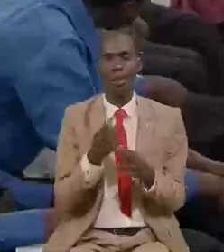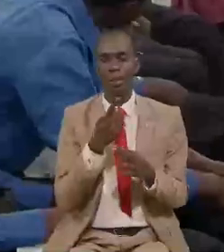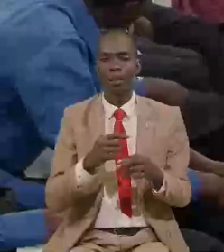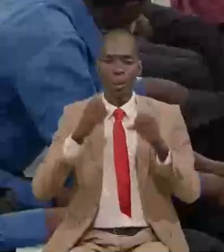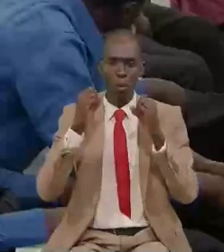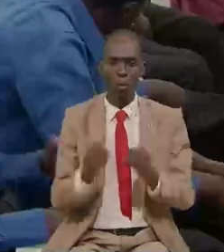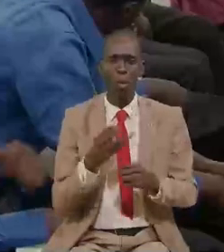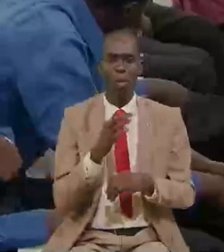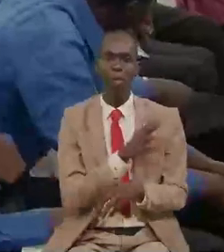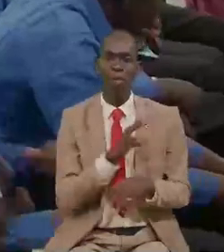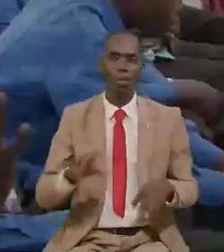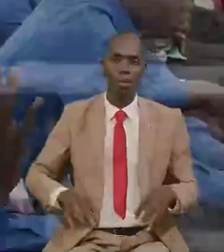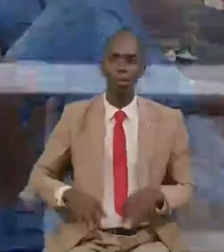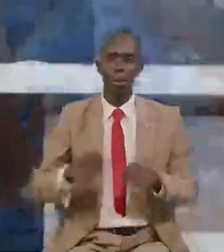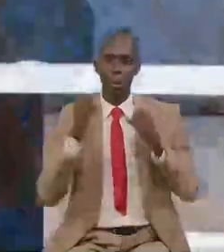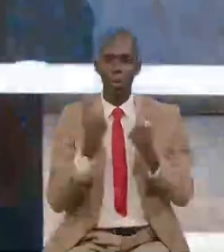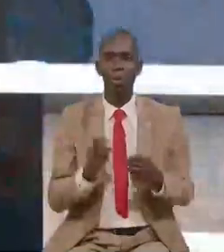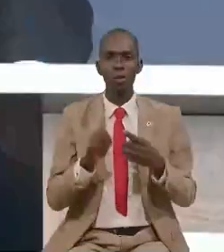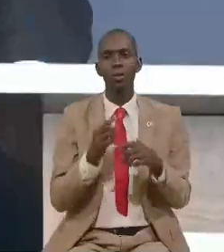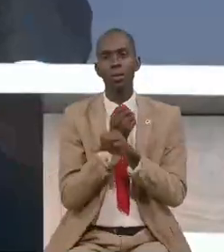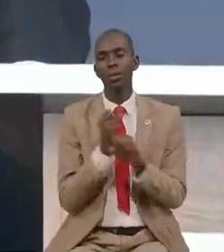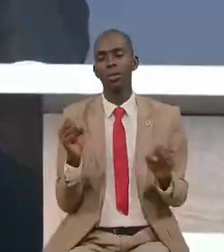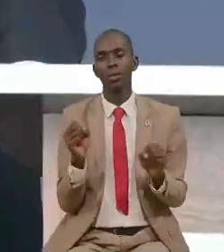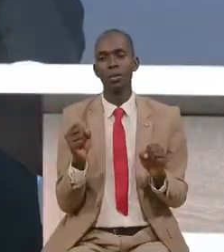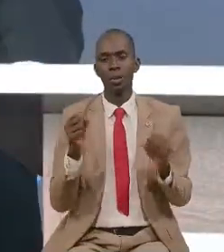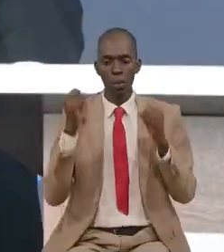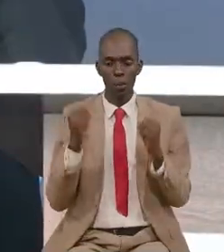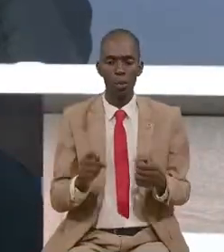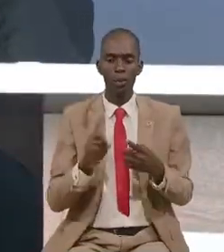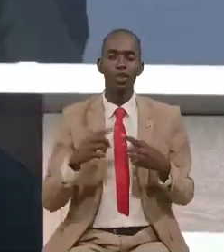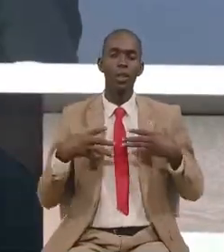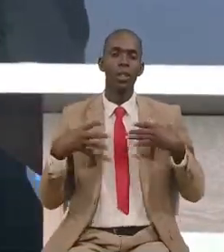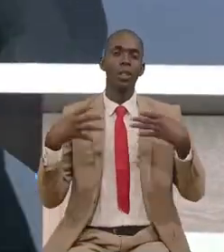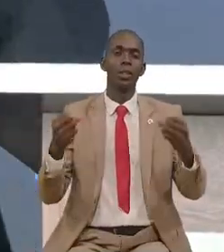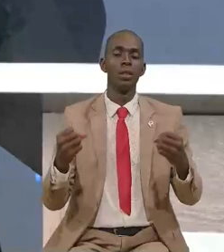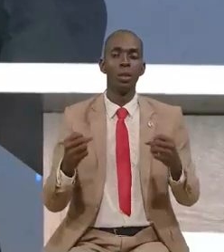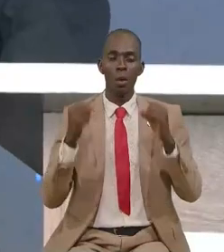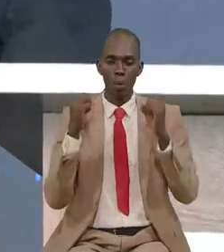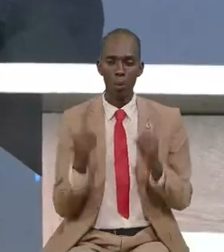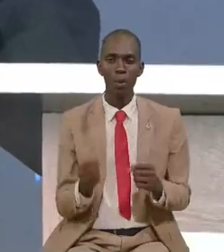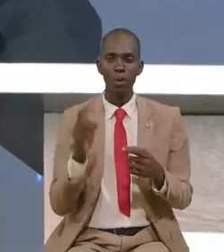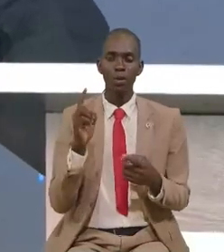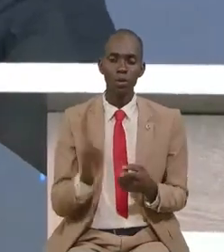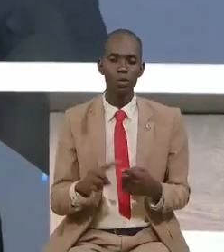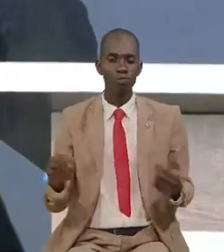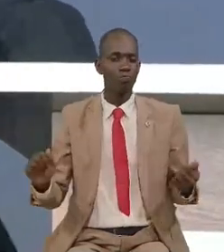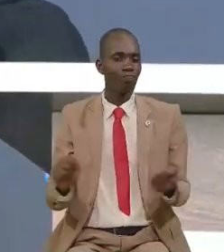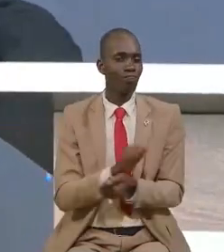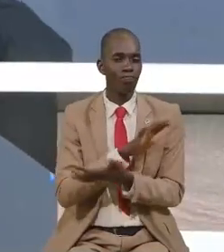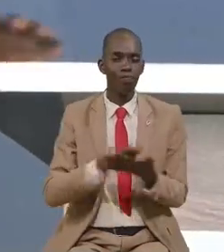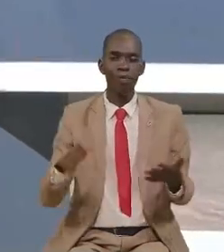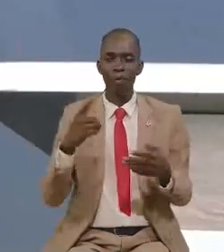Christ, la puissance pour sauver, la puissance pour guérir, la puissance pour détruire les œufs